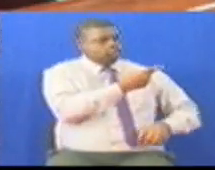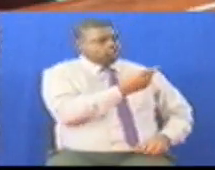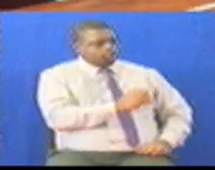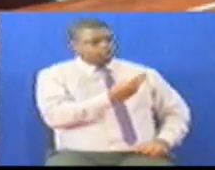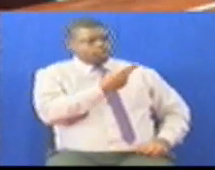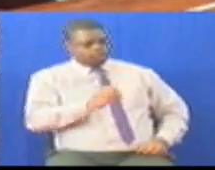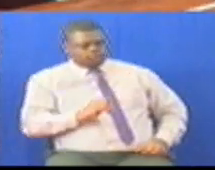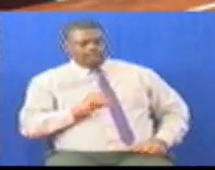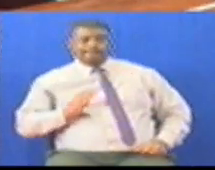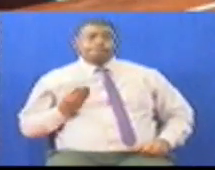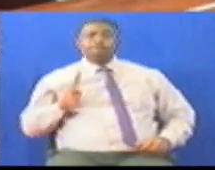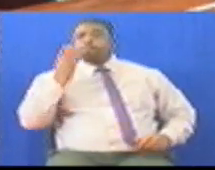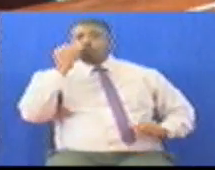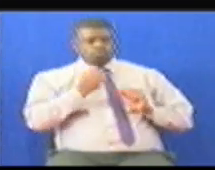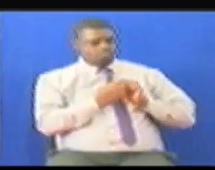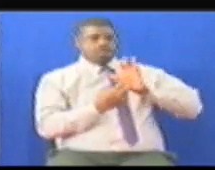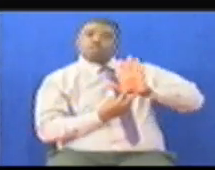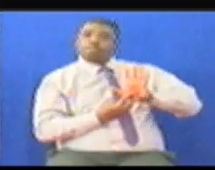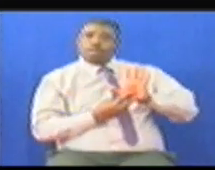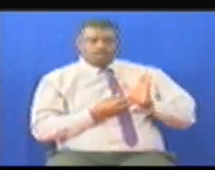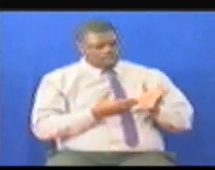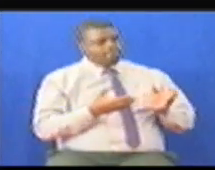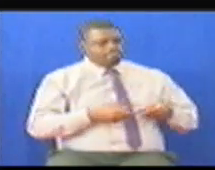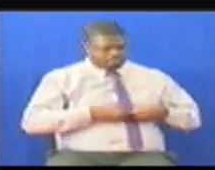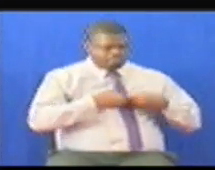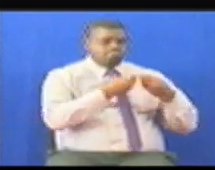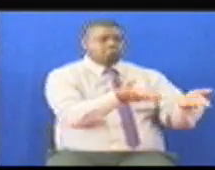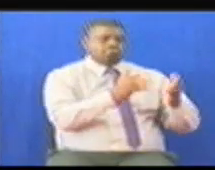shilingi bilioni 17 zilikuwa zimepokelewa.